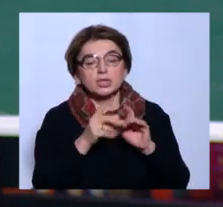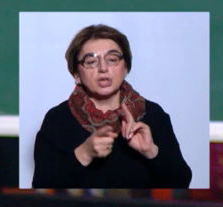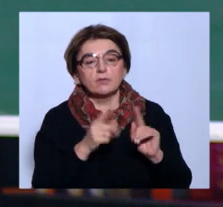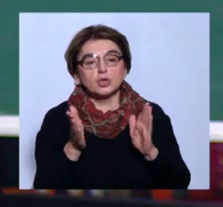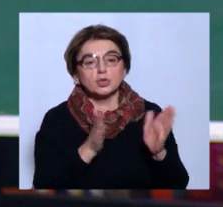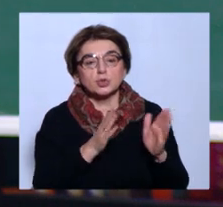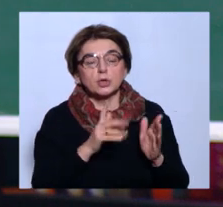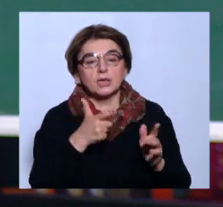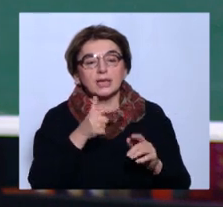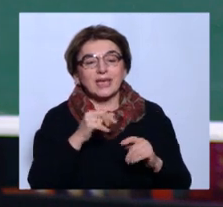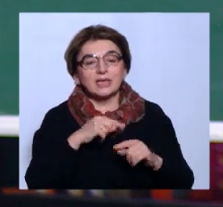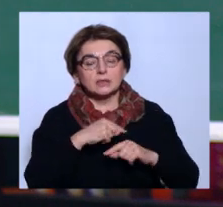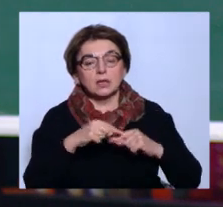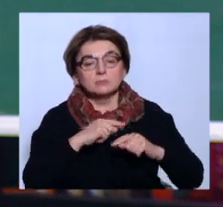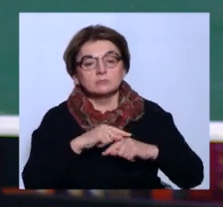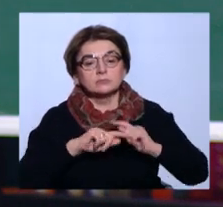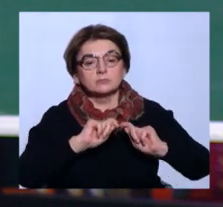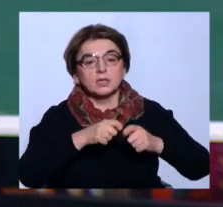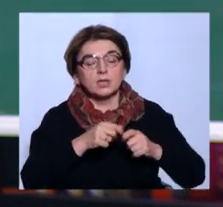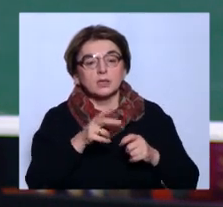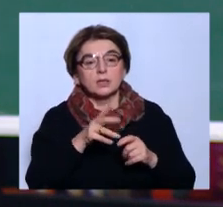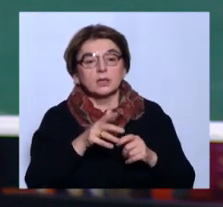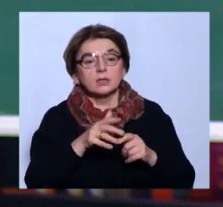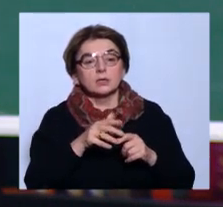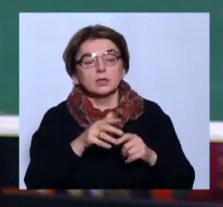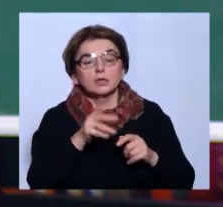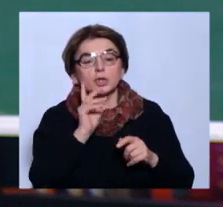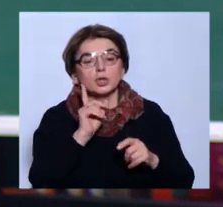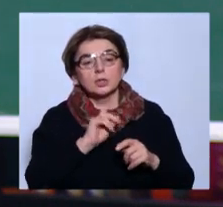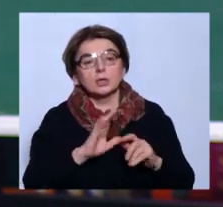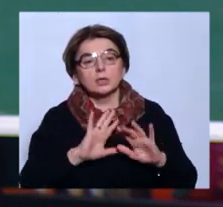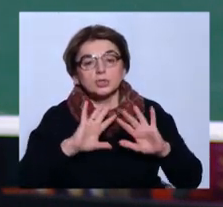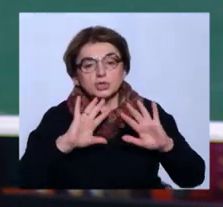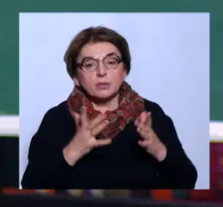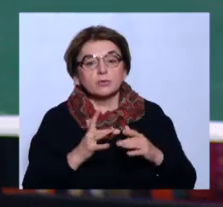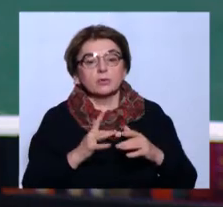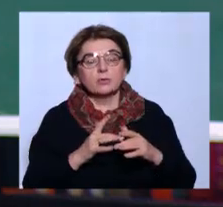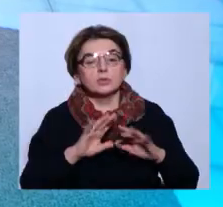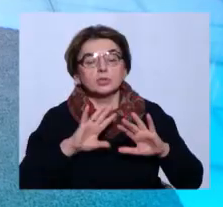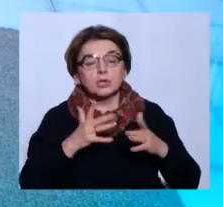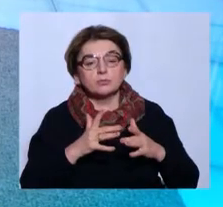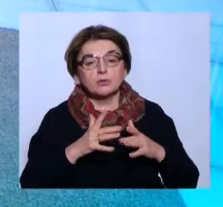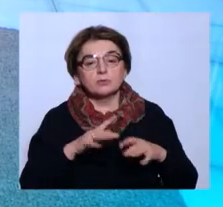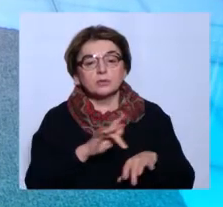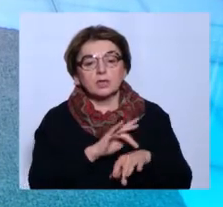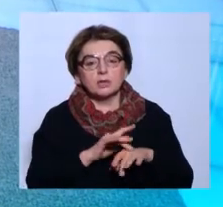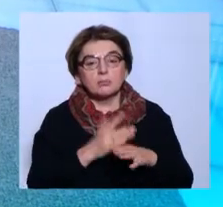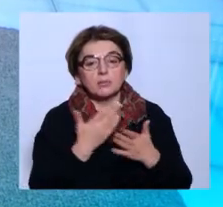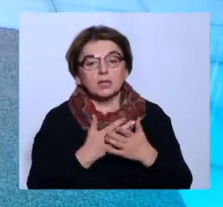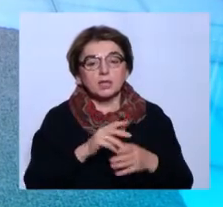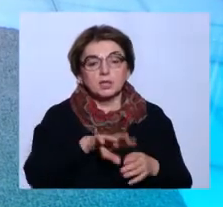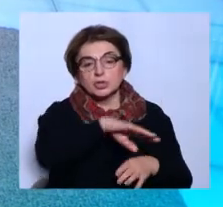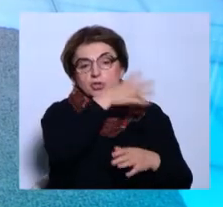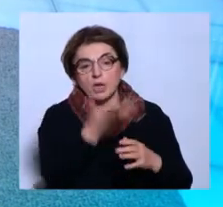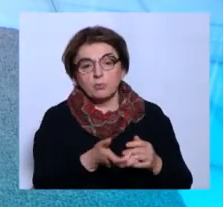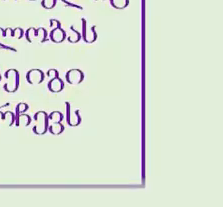გენთა დრეიფი იყო სრულიად შემთხვევითი განადგურება, აი ეს ჩამოვარდა ლოდი და დაუშვათ დაიტანა ჭიანჭველების